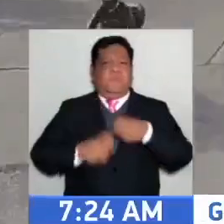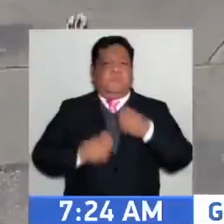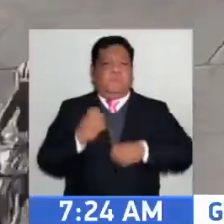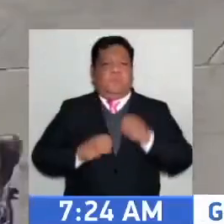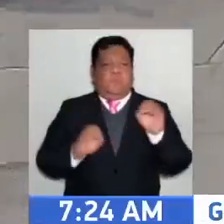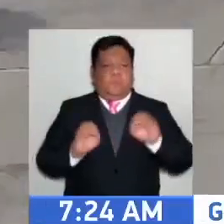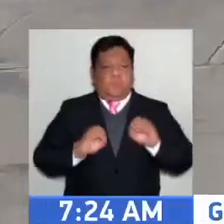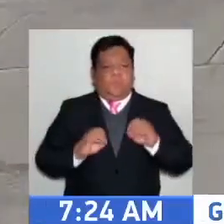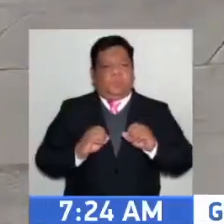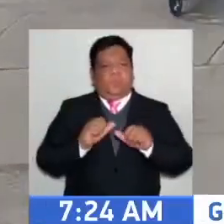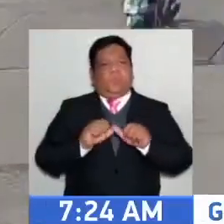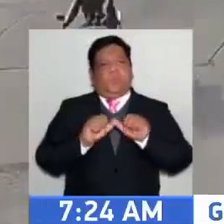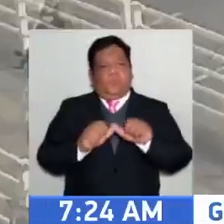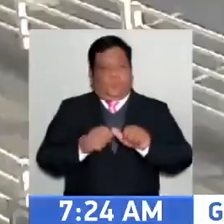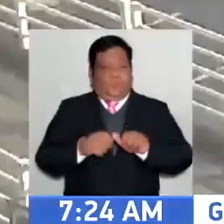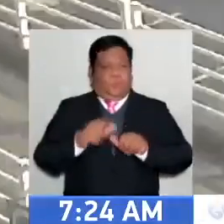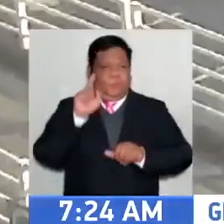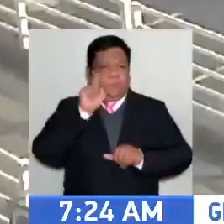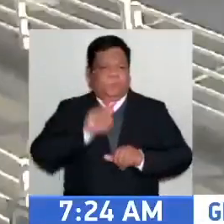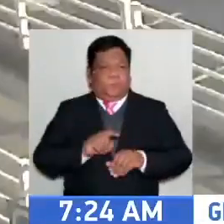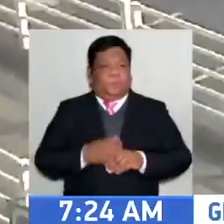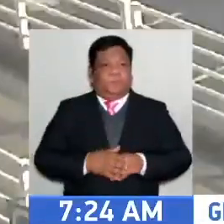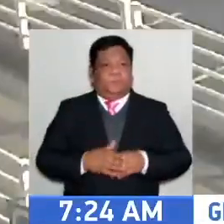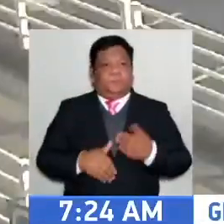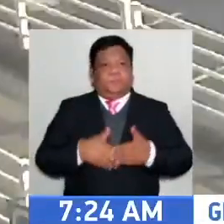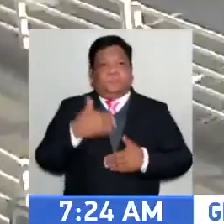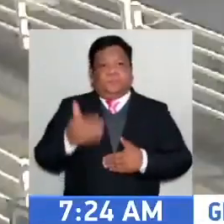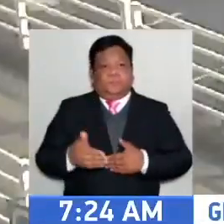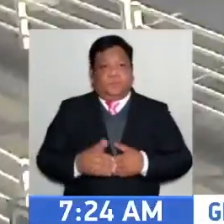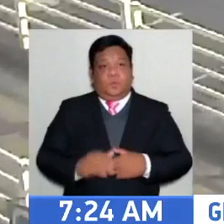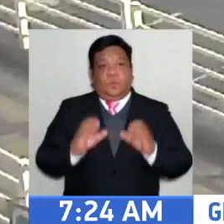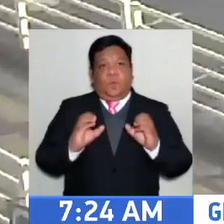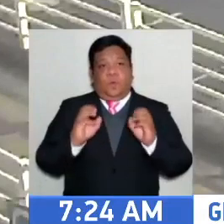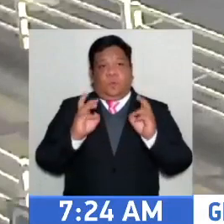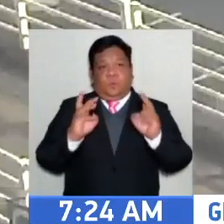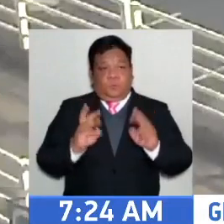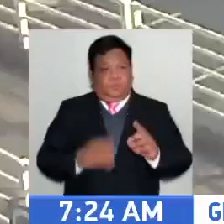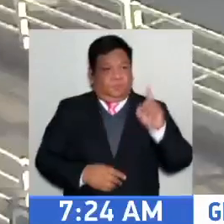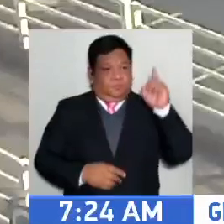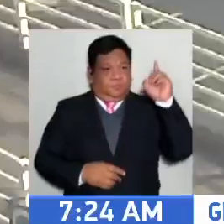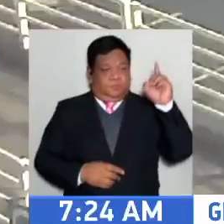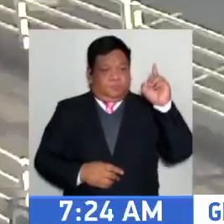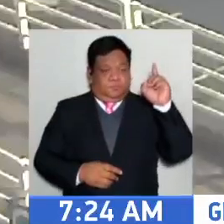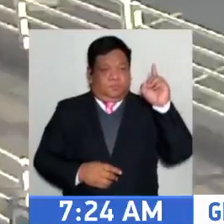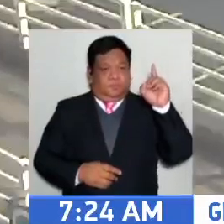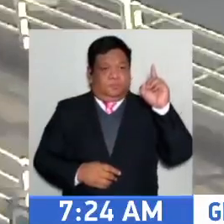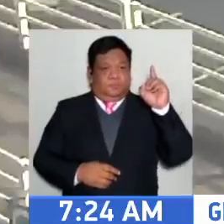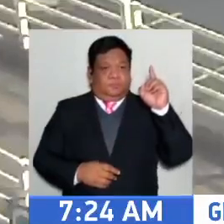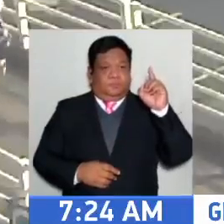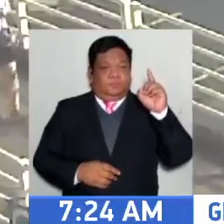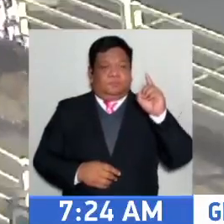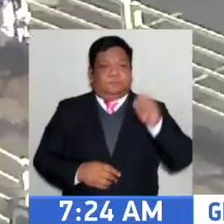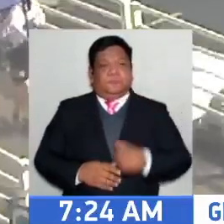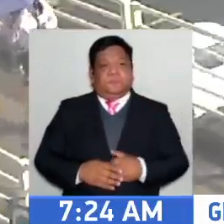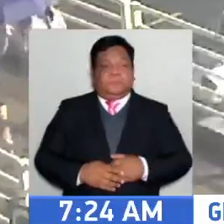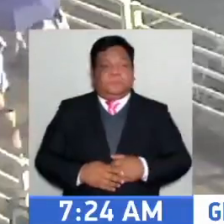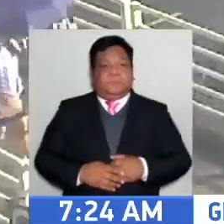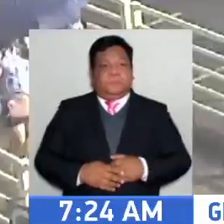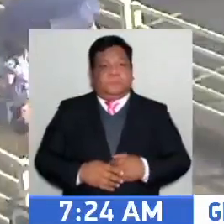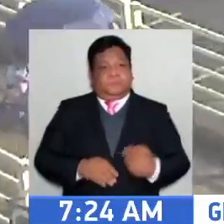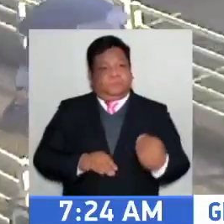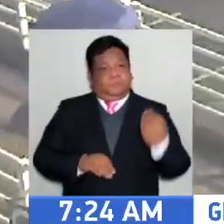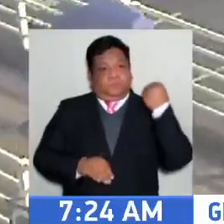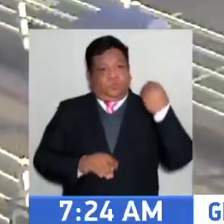sila. Samantala sa Commonwealth Diliman S eastbound naman, yung kaliwa papuntang Pilcoa, yung kanan papuntang